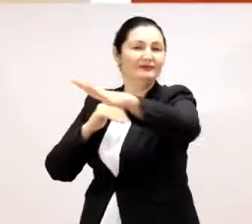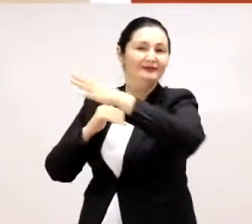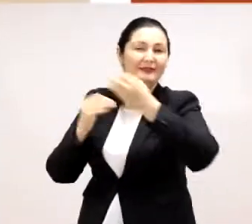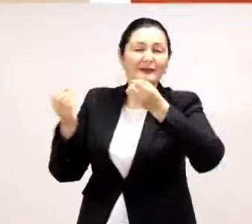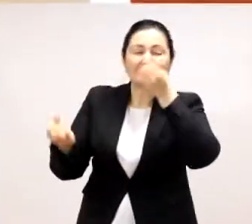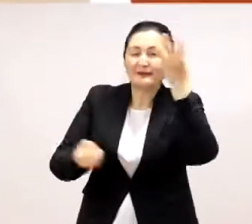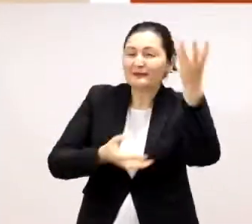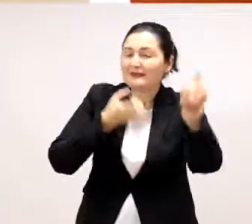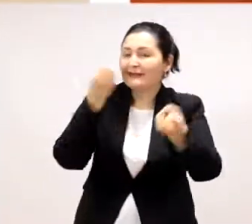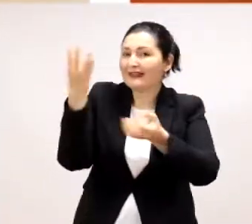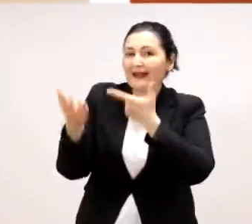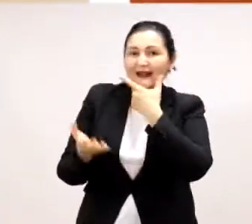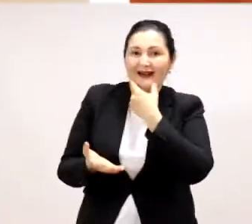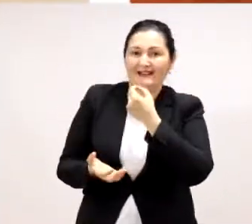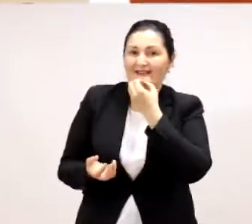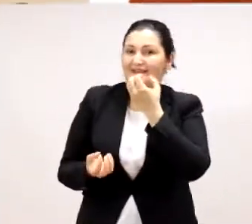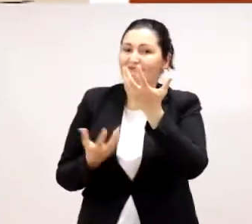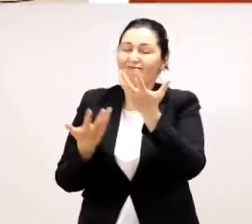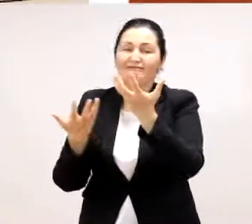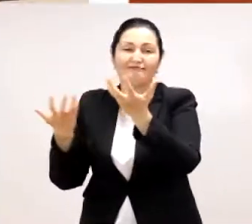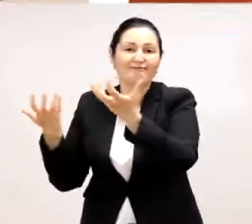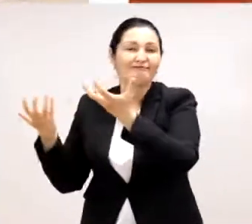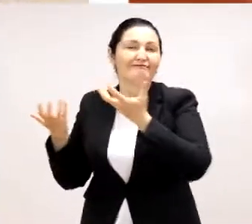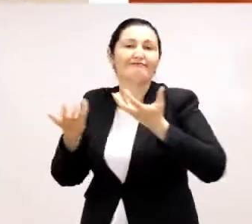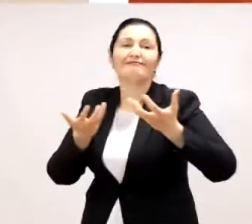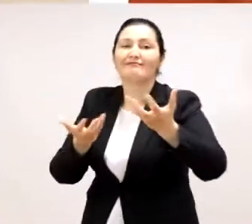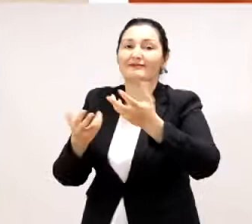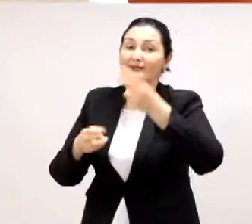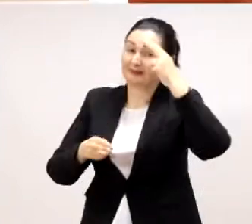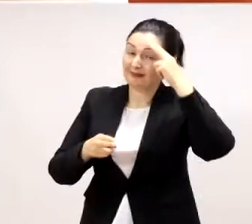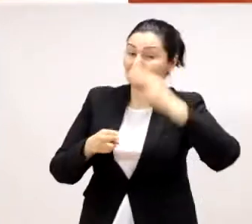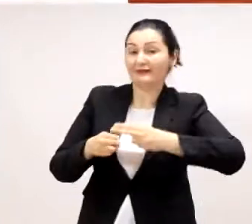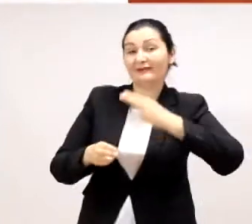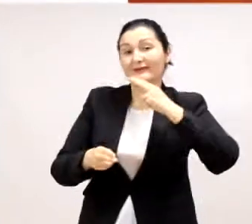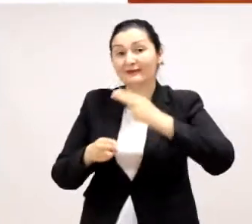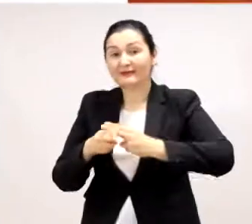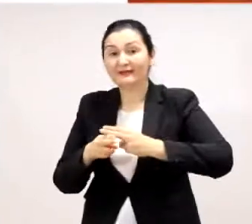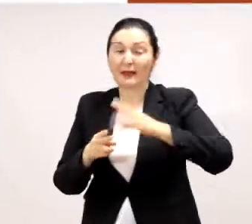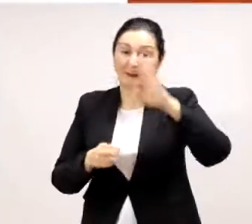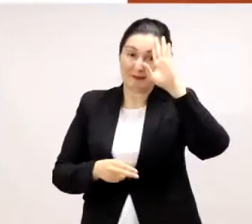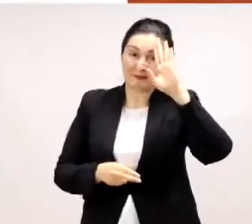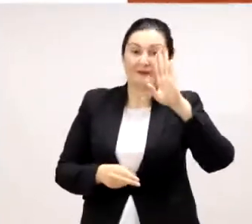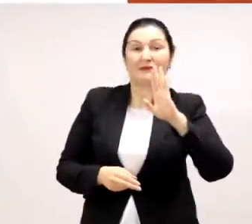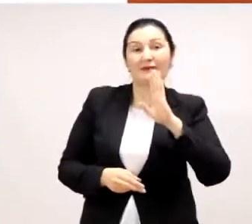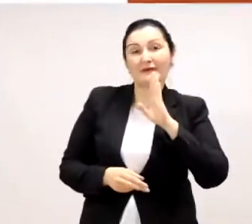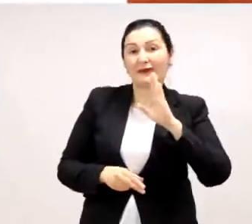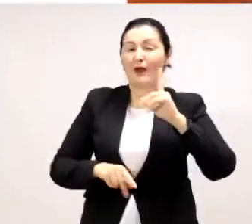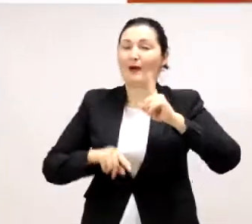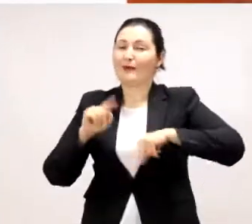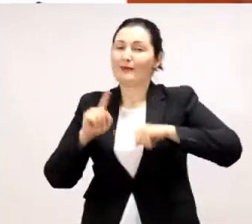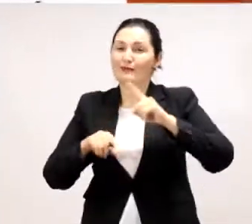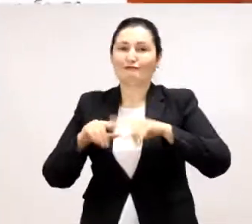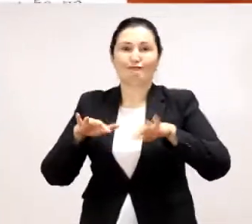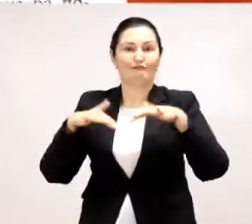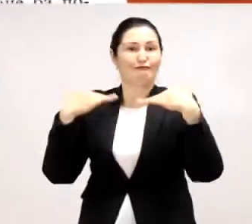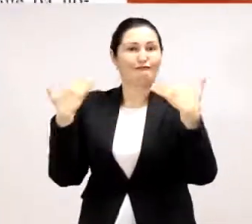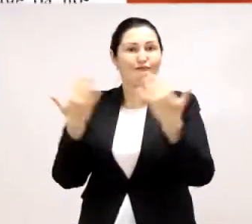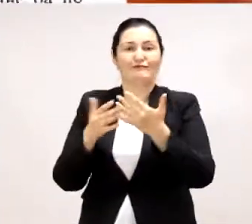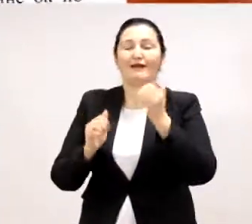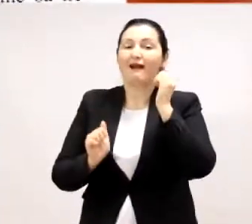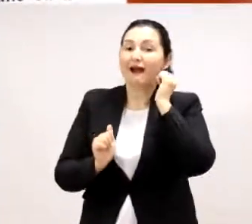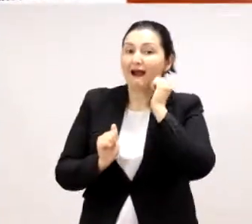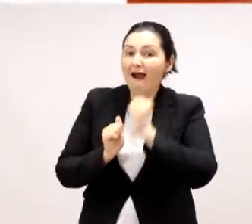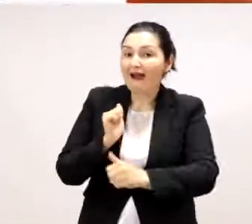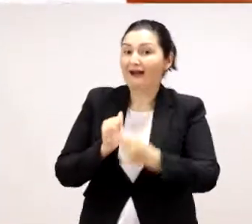گلی صدبرگ زندگی میکرد. آن برادر و خواهر، پسر و دختر و خیش و تبار بسیار داشت. هر کس